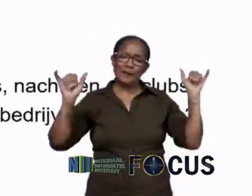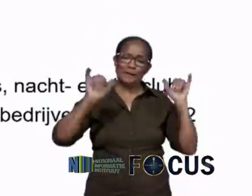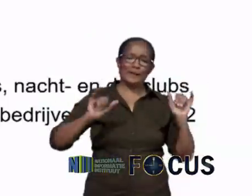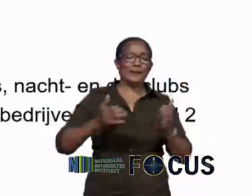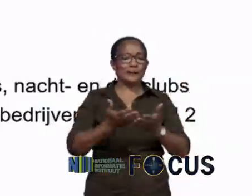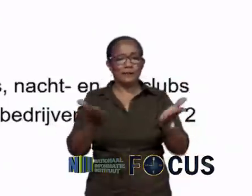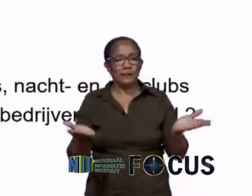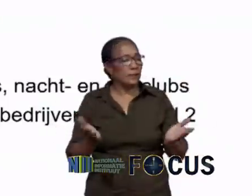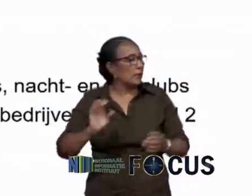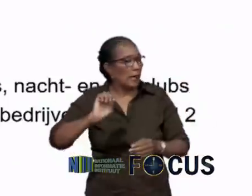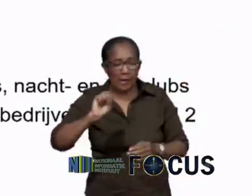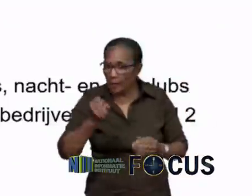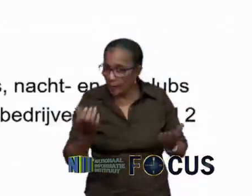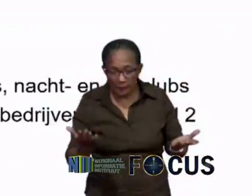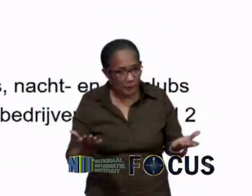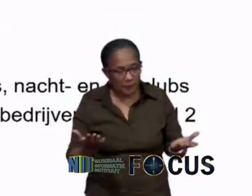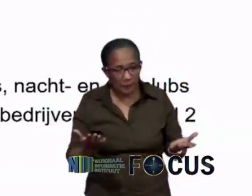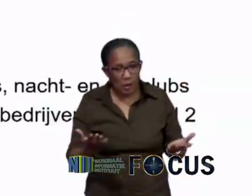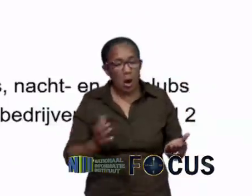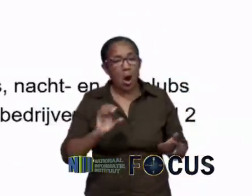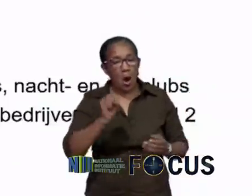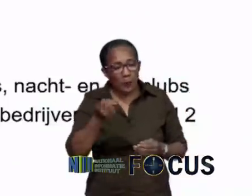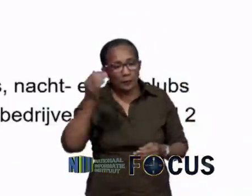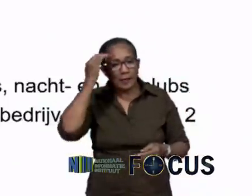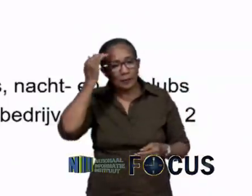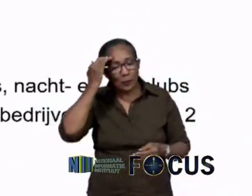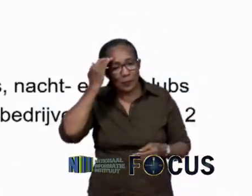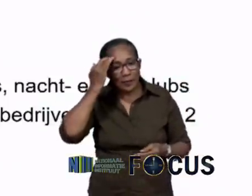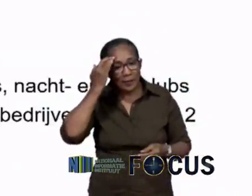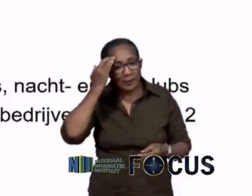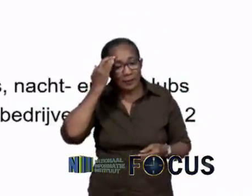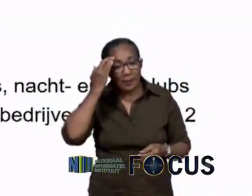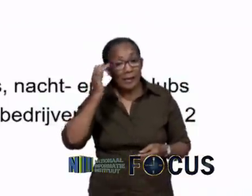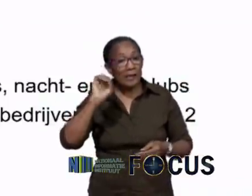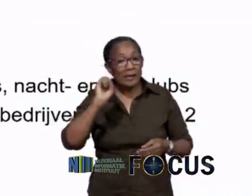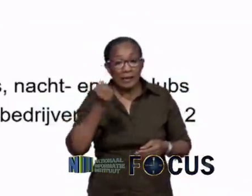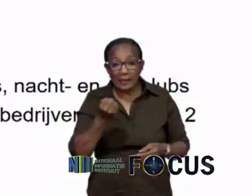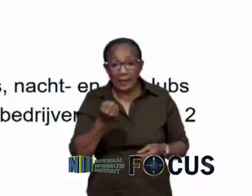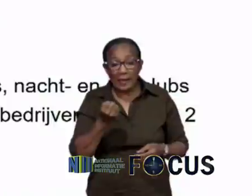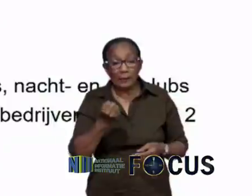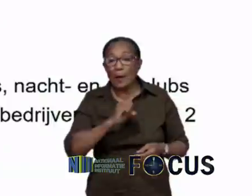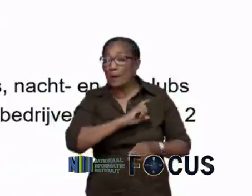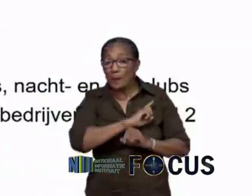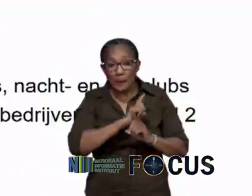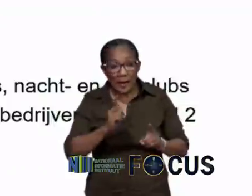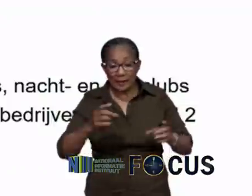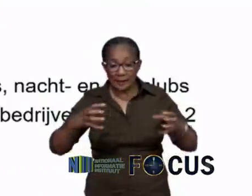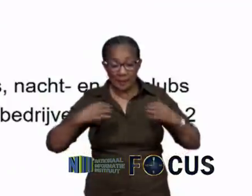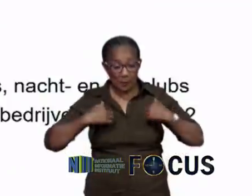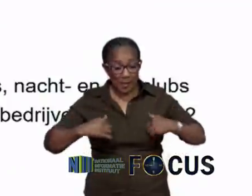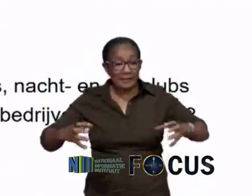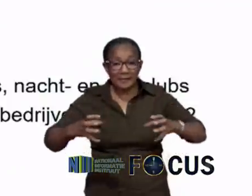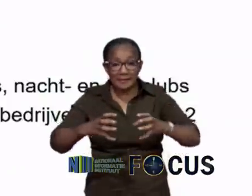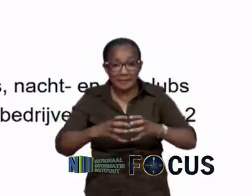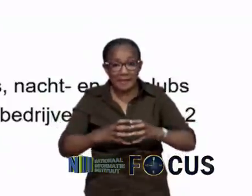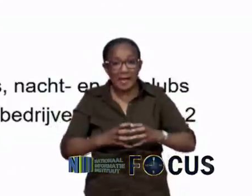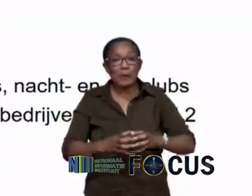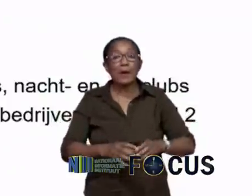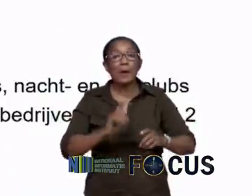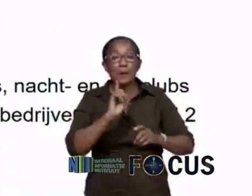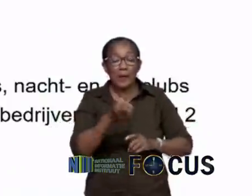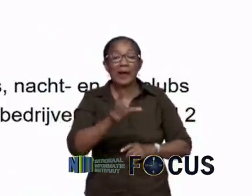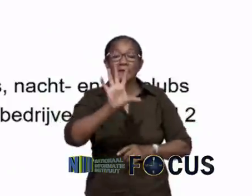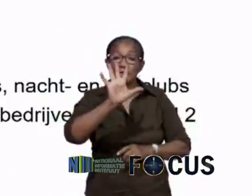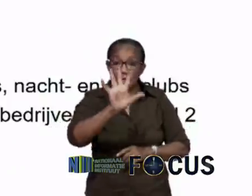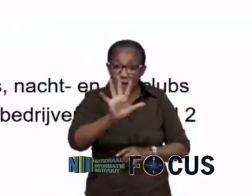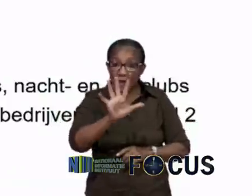chifeisha, anogomang, because usap ook tu, inoka abwa samenscholing fu moro bigilek fifi sma. Dus